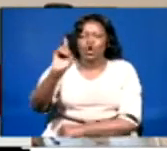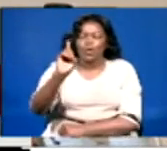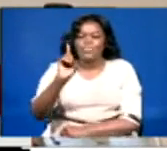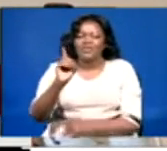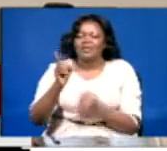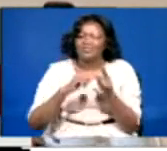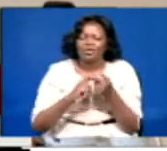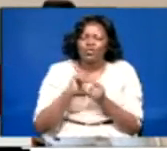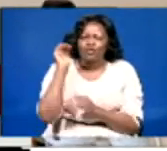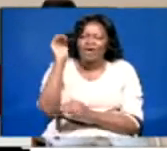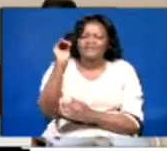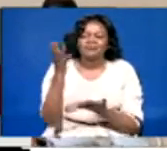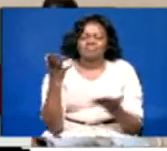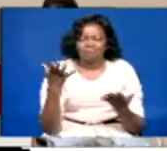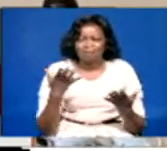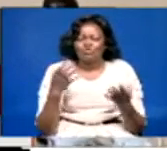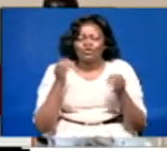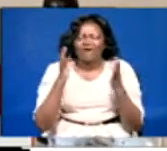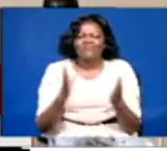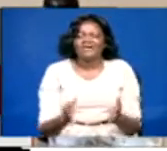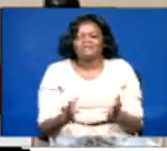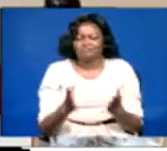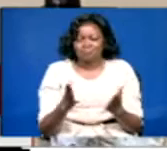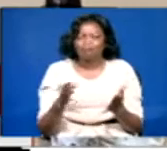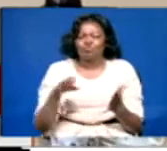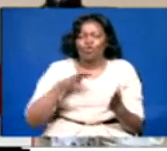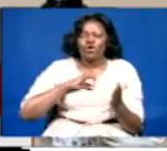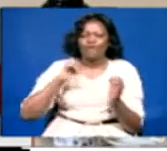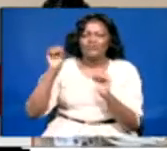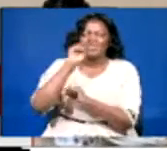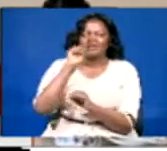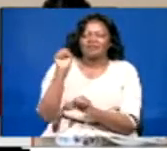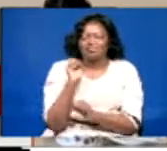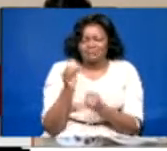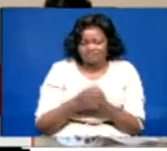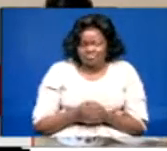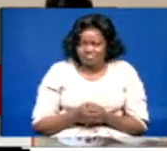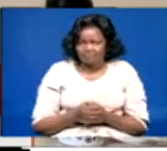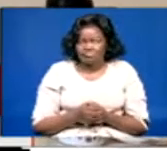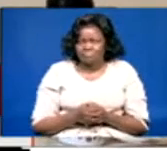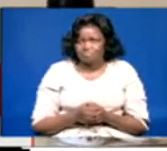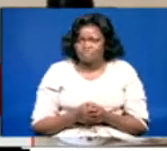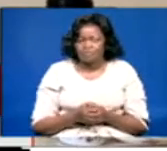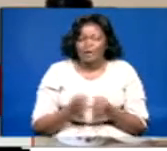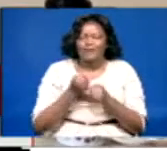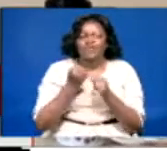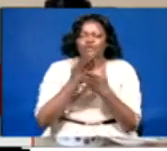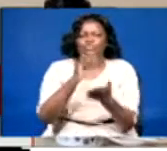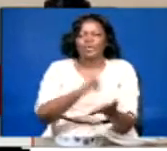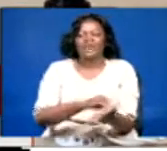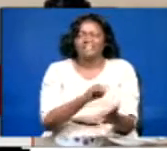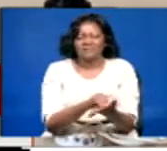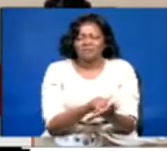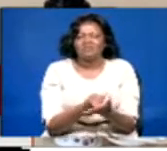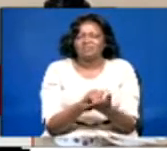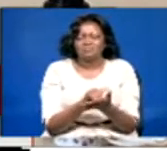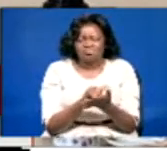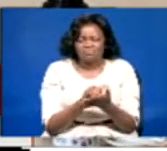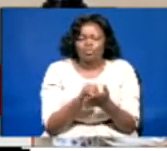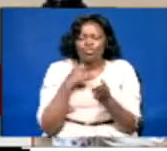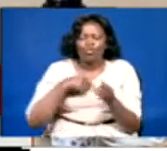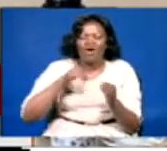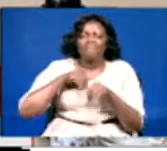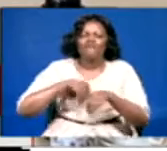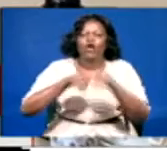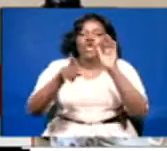niombe wenye madriver, wenye hiyo magari, madrivers, wahakikishe kwamba tunafuata sheria